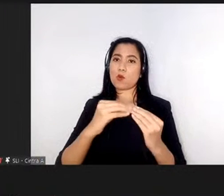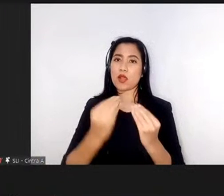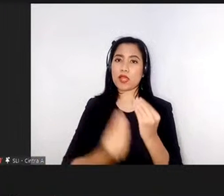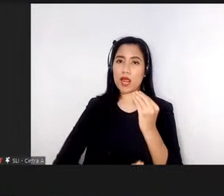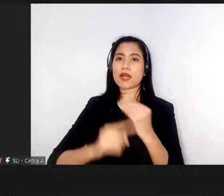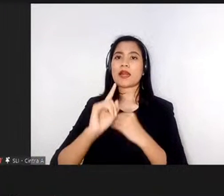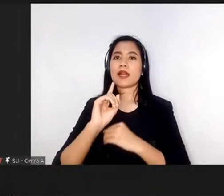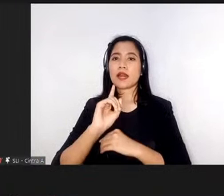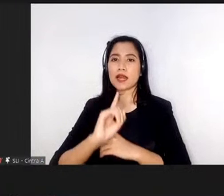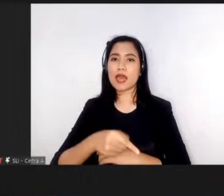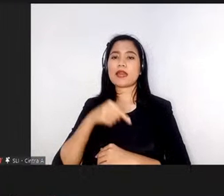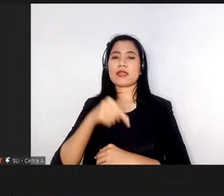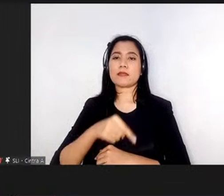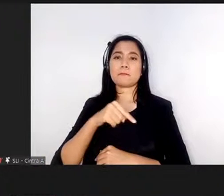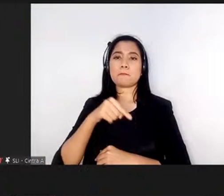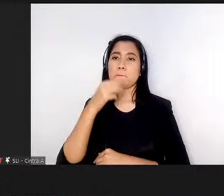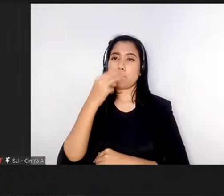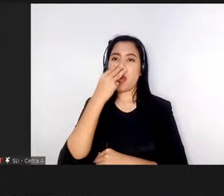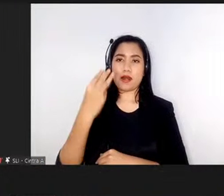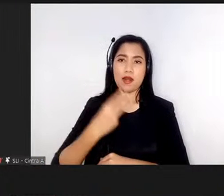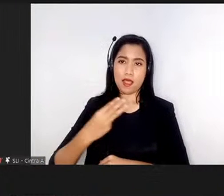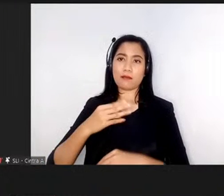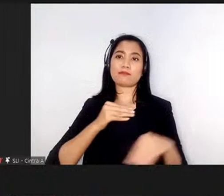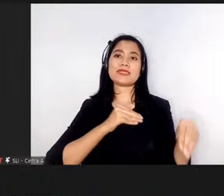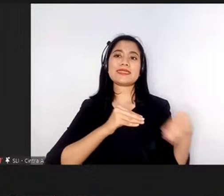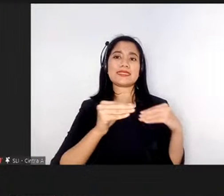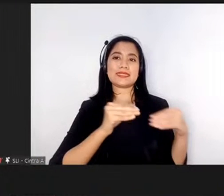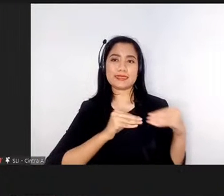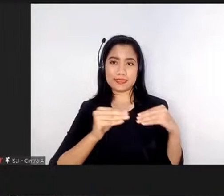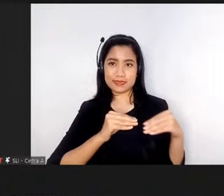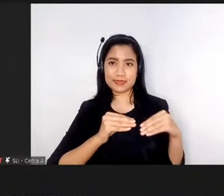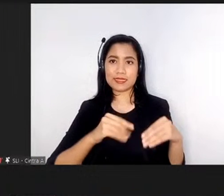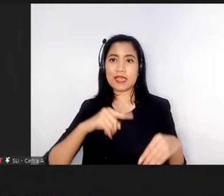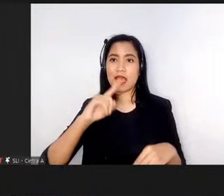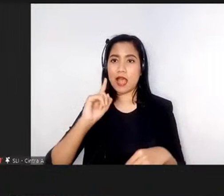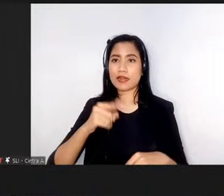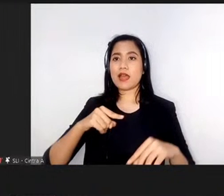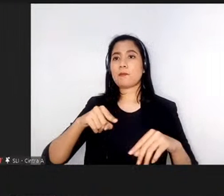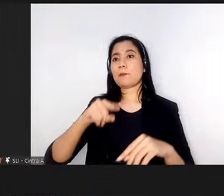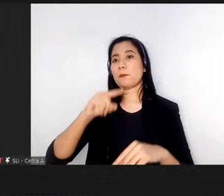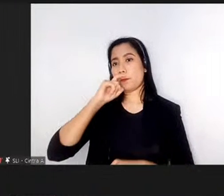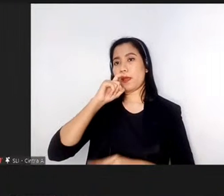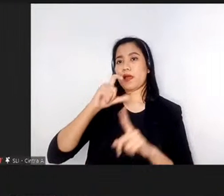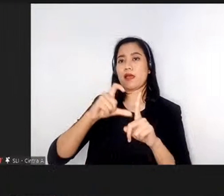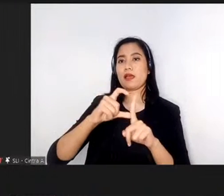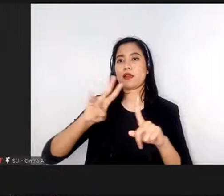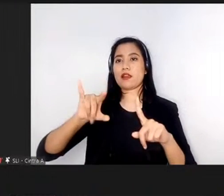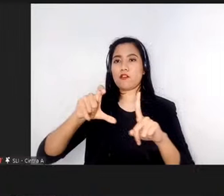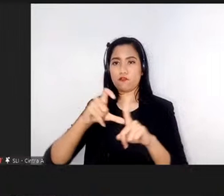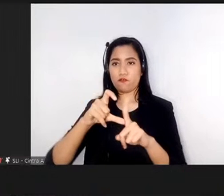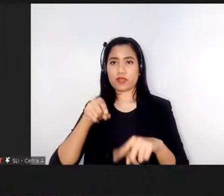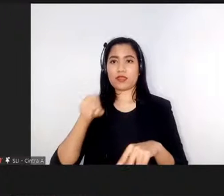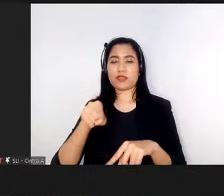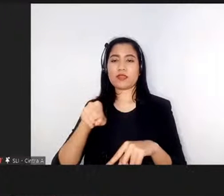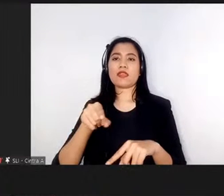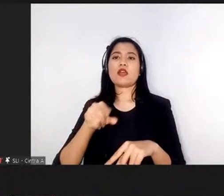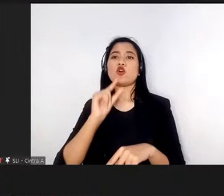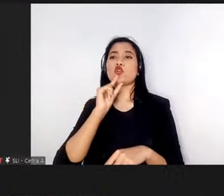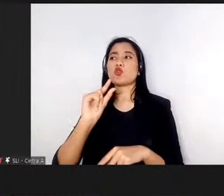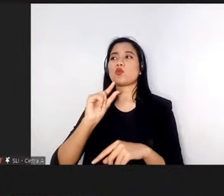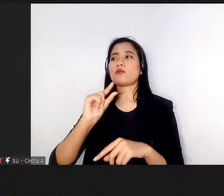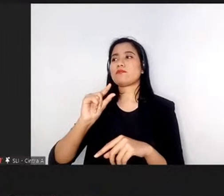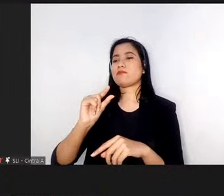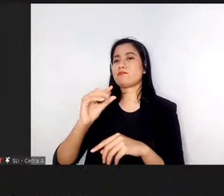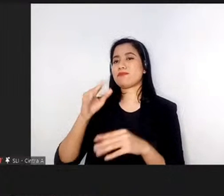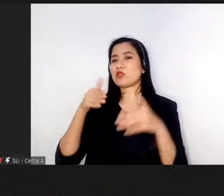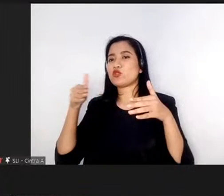Network Indonesia yang ketiga ada bapakavid ARD dewan pakar koalisi rakyat untuk kedaulatan pangan dan terakhir